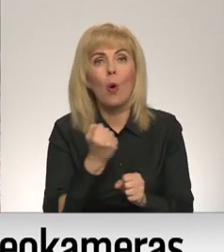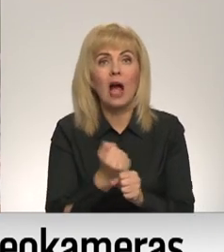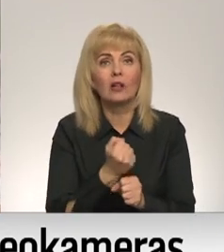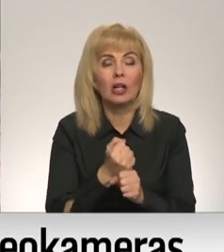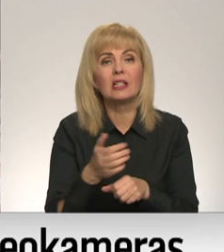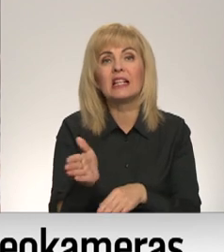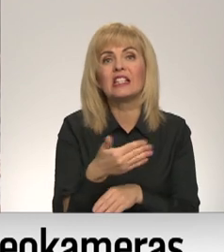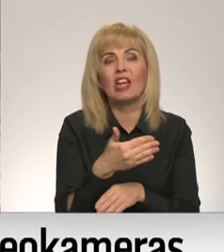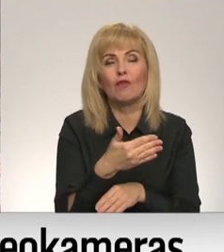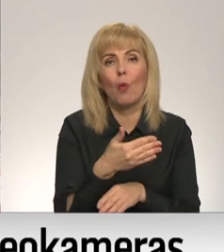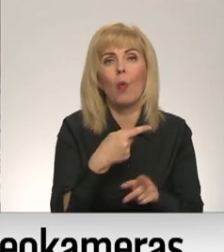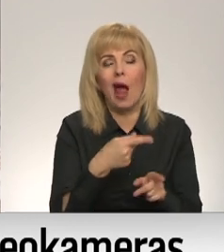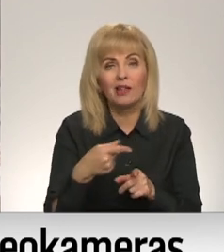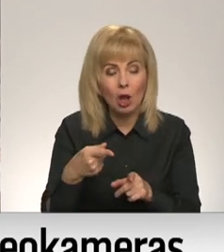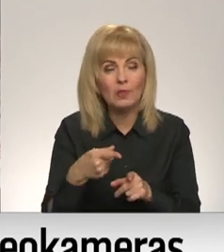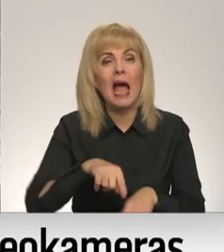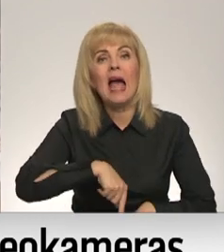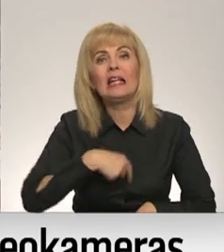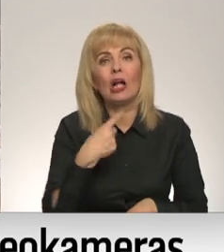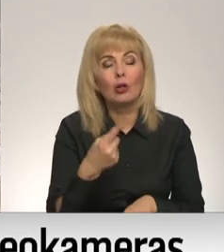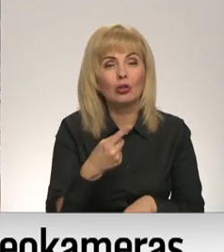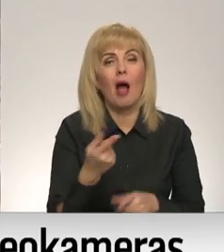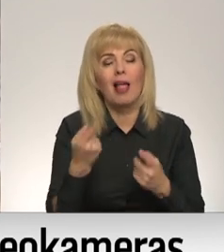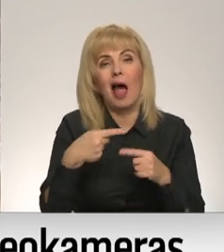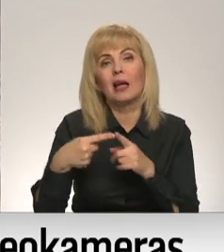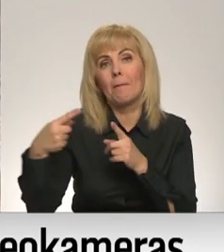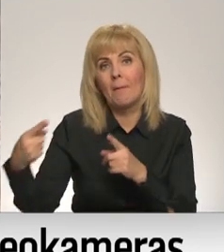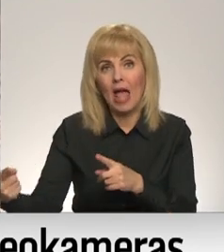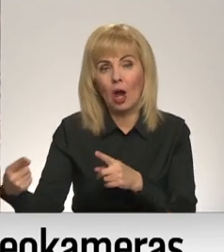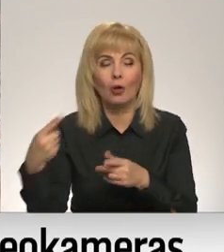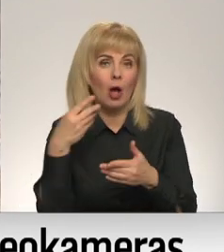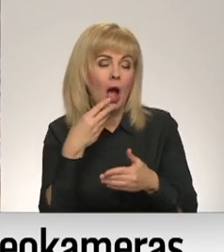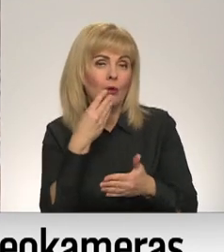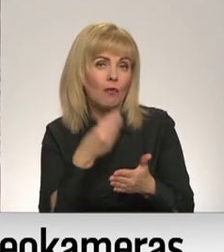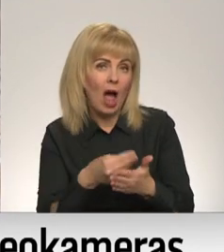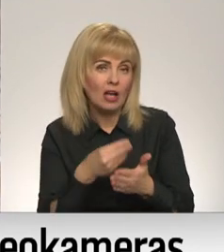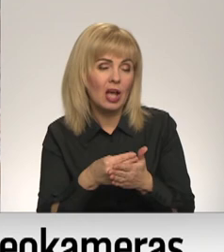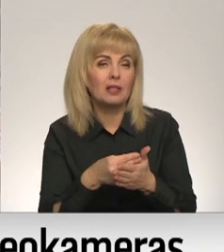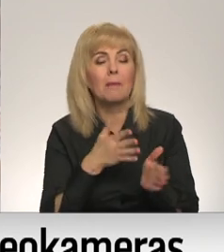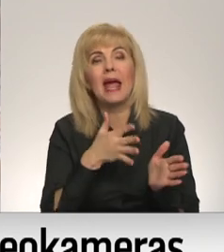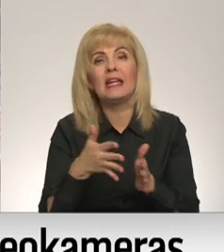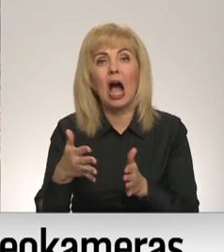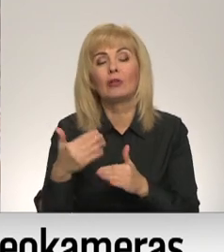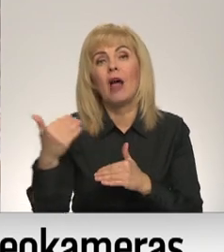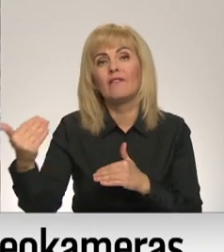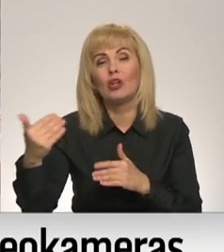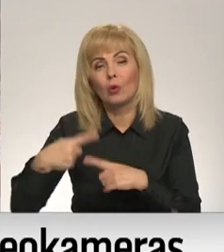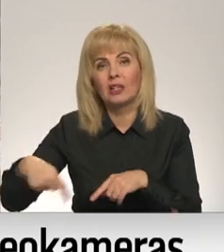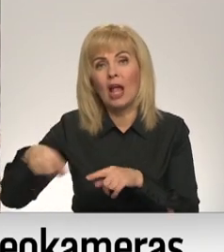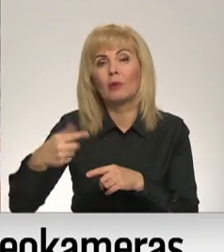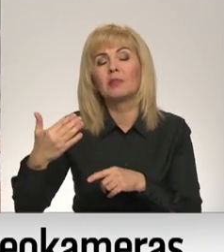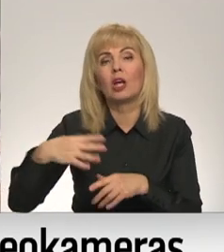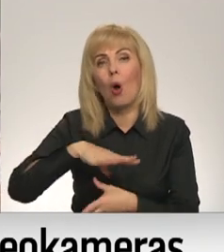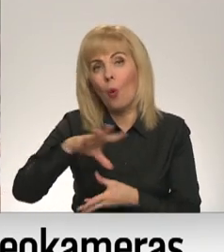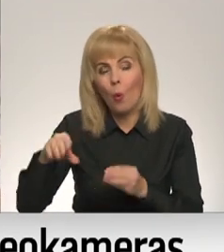zīvju resursiem. Arī ilgstošāka laika periodā mēs vērtēsim ietekmi uz pieguļošo teritoriju kopumā,